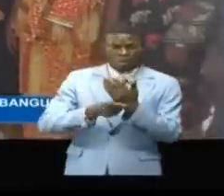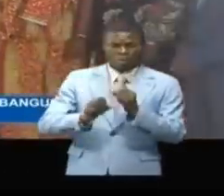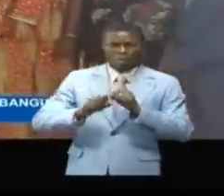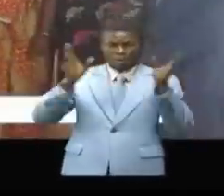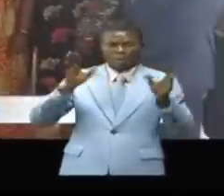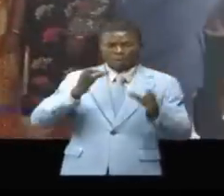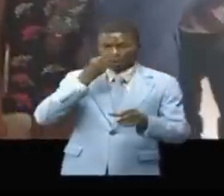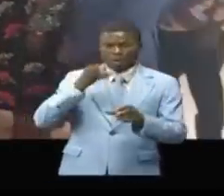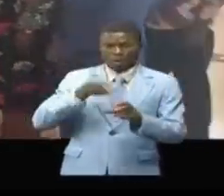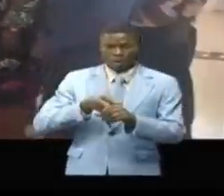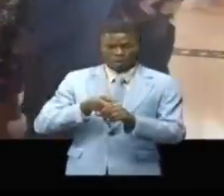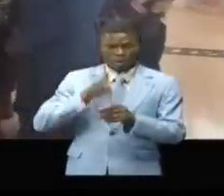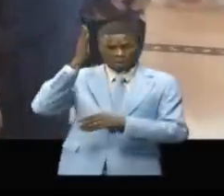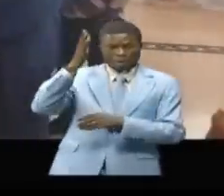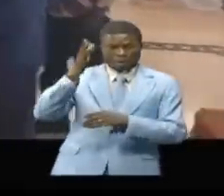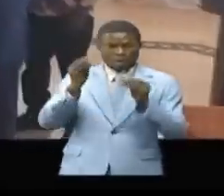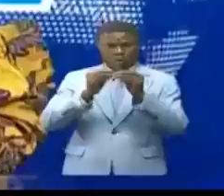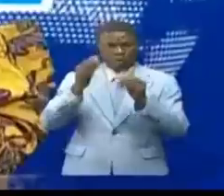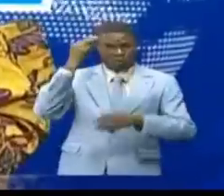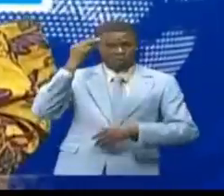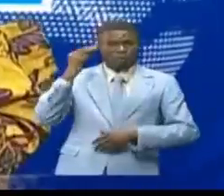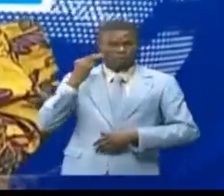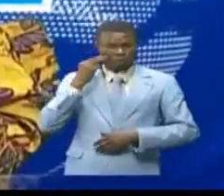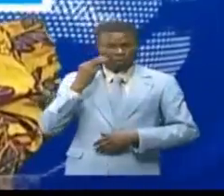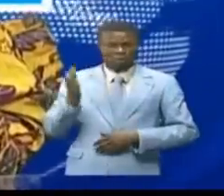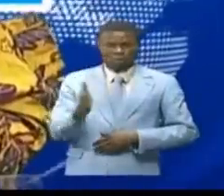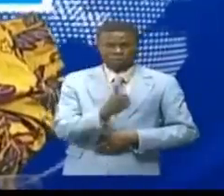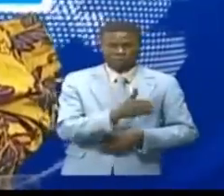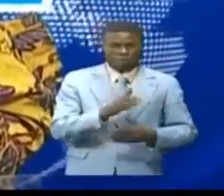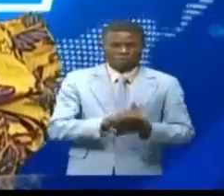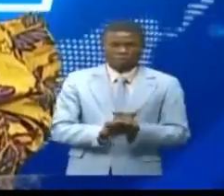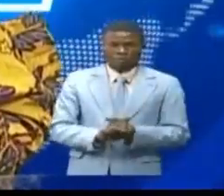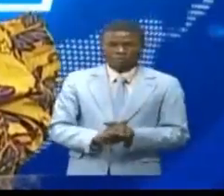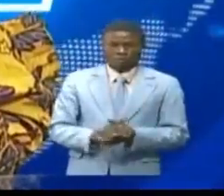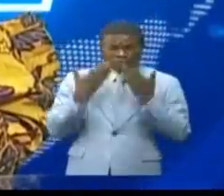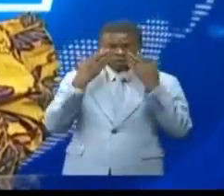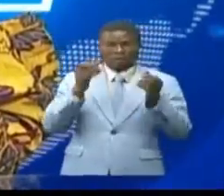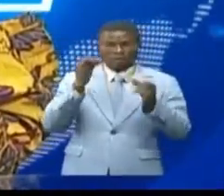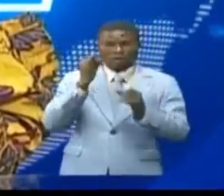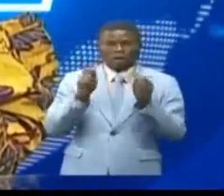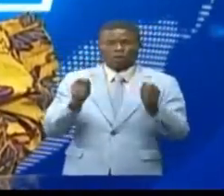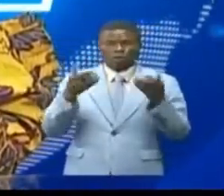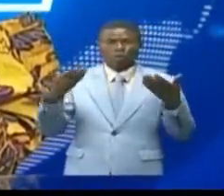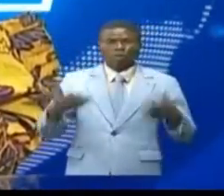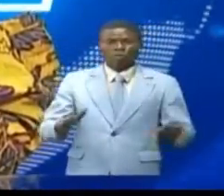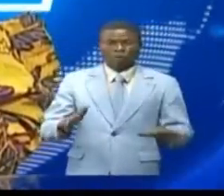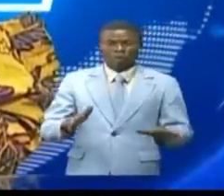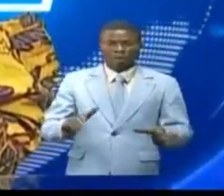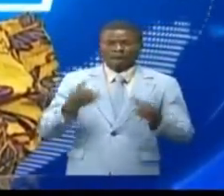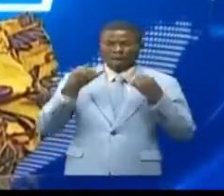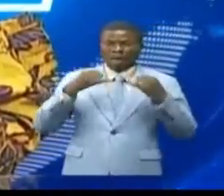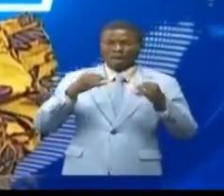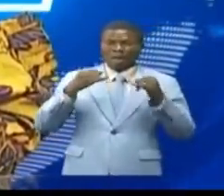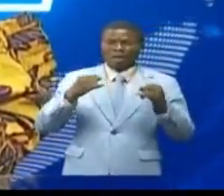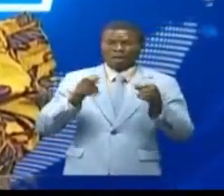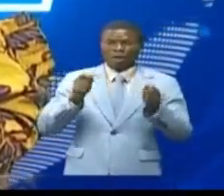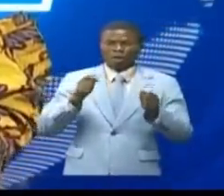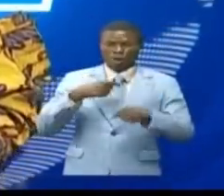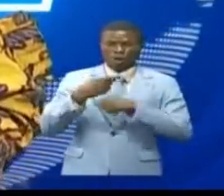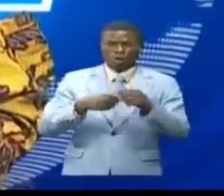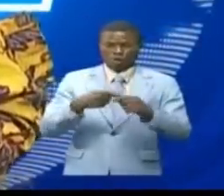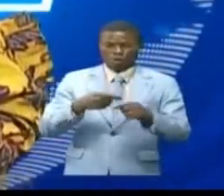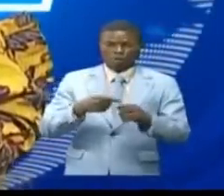liquéfié au prochain conseil des ministres. Nous sommes arrivés à la fin de cette édition d'information, un journal de